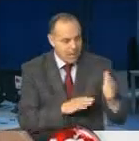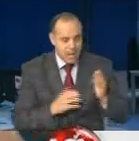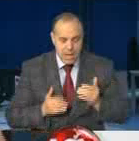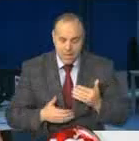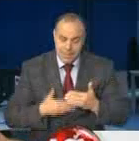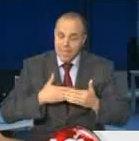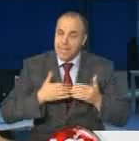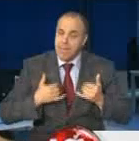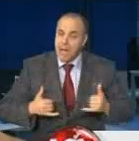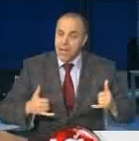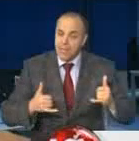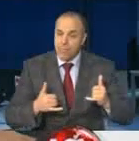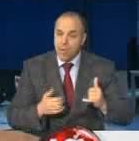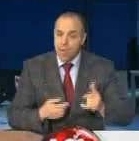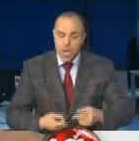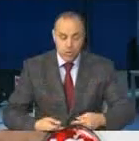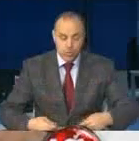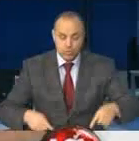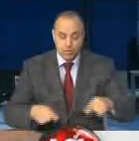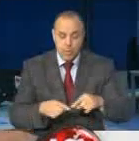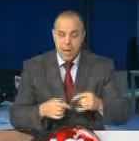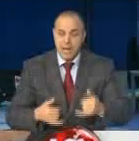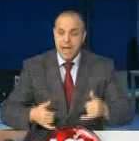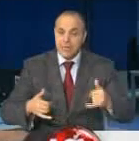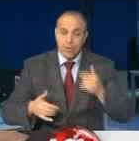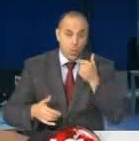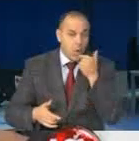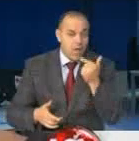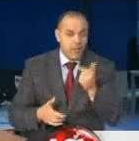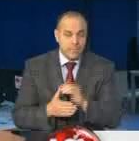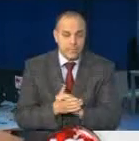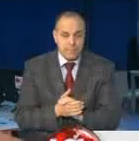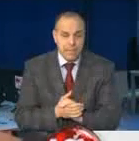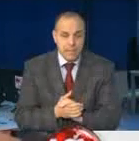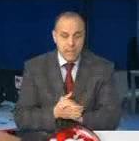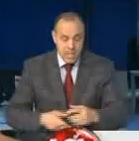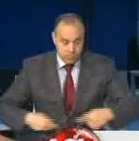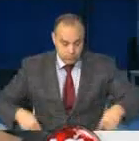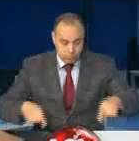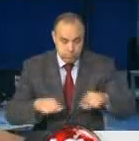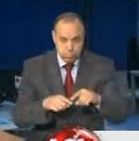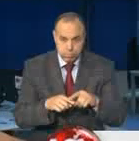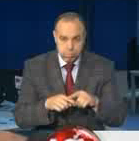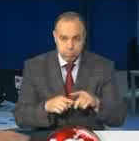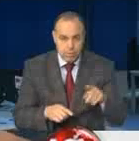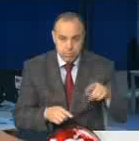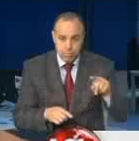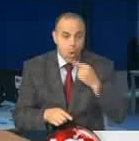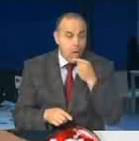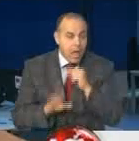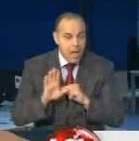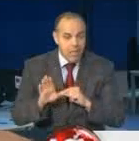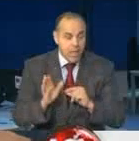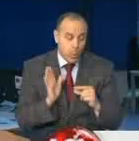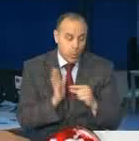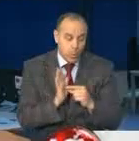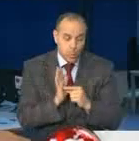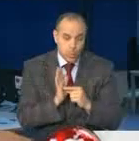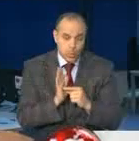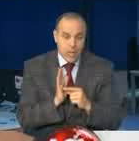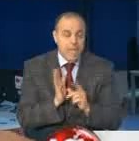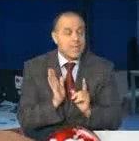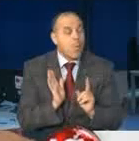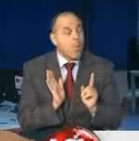التركيبة ويمكن عقد المجلس يعني انعقاد صحيح حسب الدستور